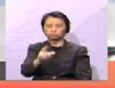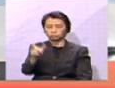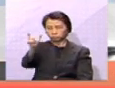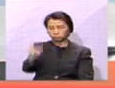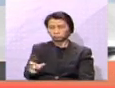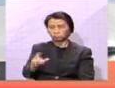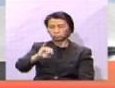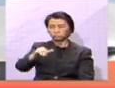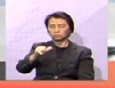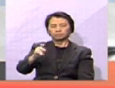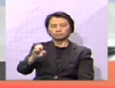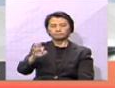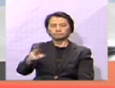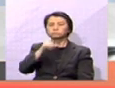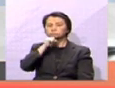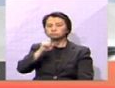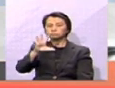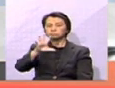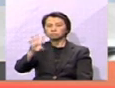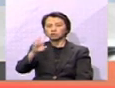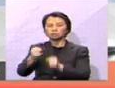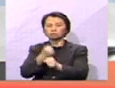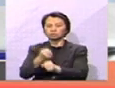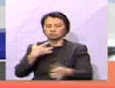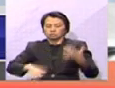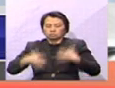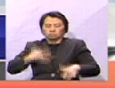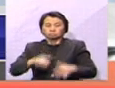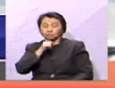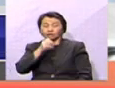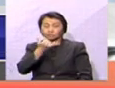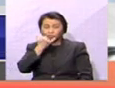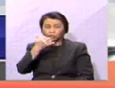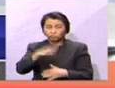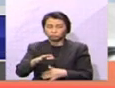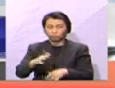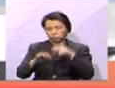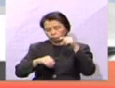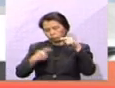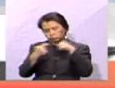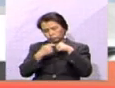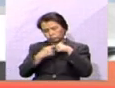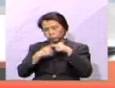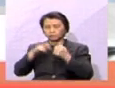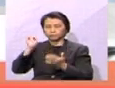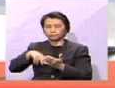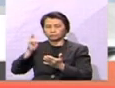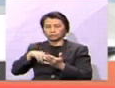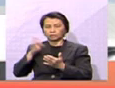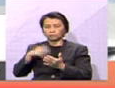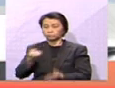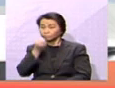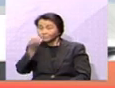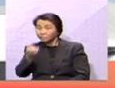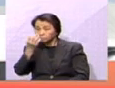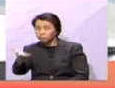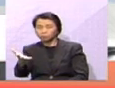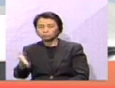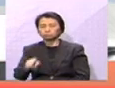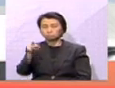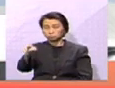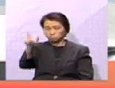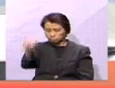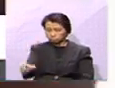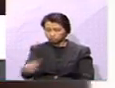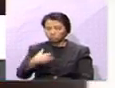Mohamad Jafar Abdul Halim 50 tahun bagaimanapun mengaku tidak bersalah sejurus pertuduhan terhadapnya dibacakan jurubahasa tertuduh